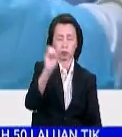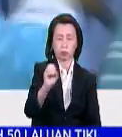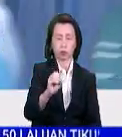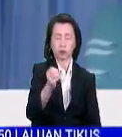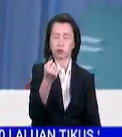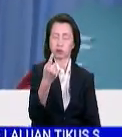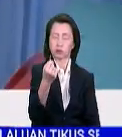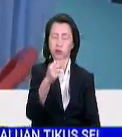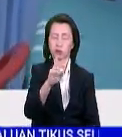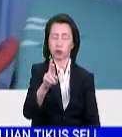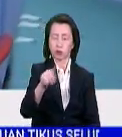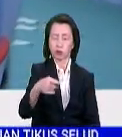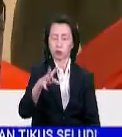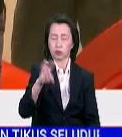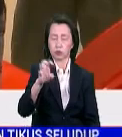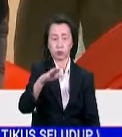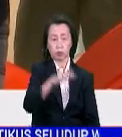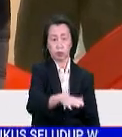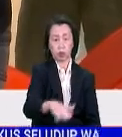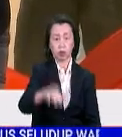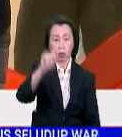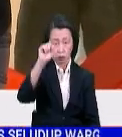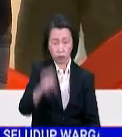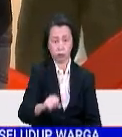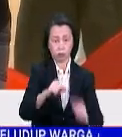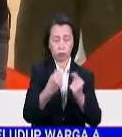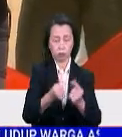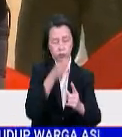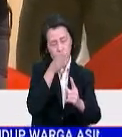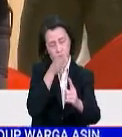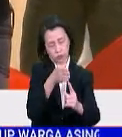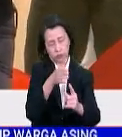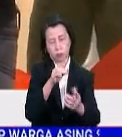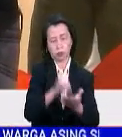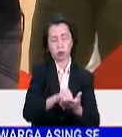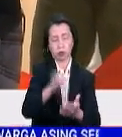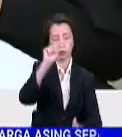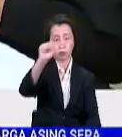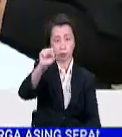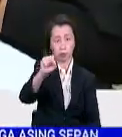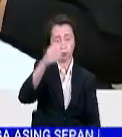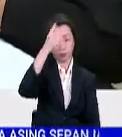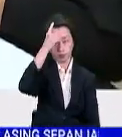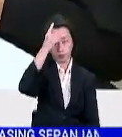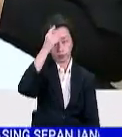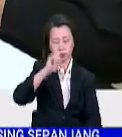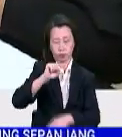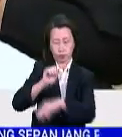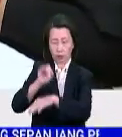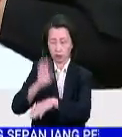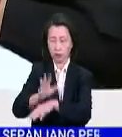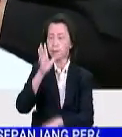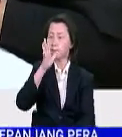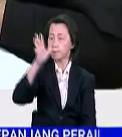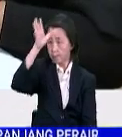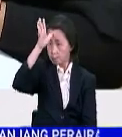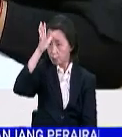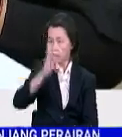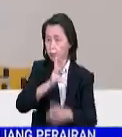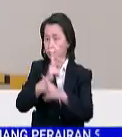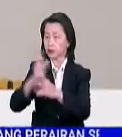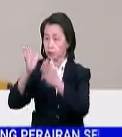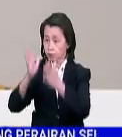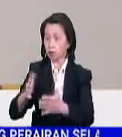111407 anak-anak yang layak dalam kumpulan sastra di negeri ini jatuh haji menasihatkan Ibu Bapak dan